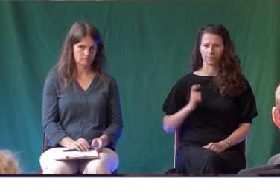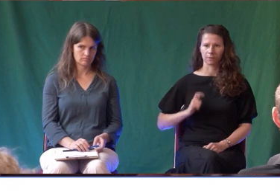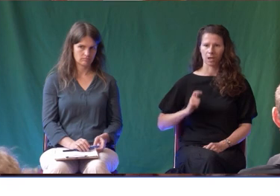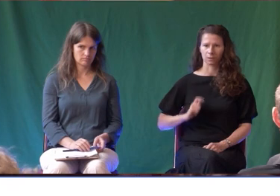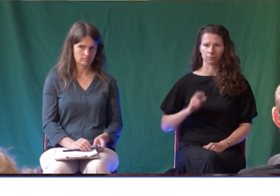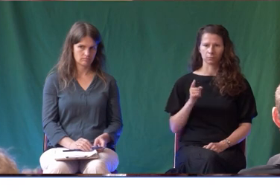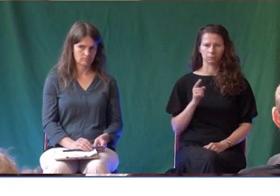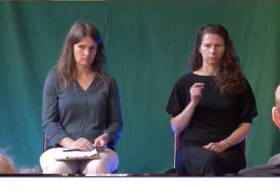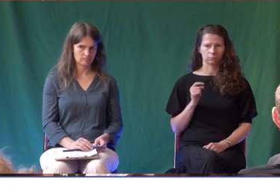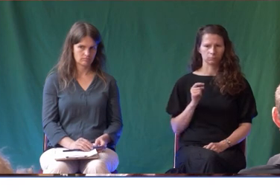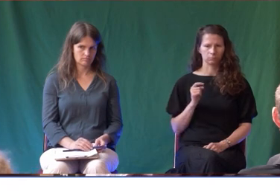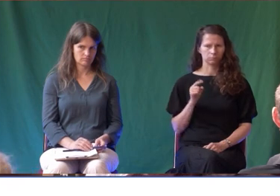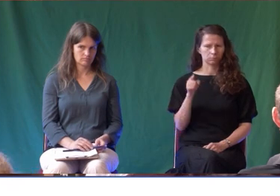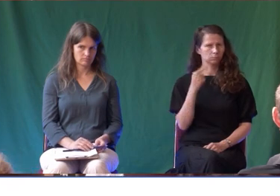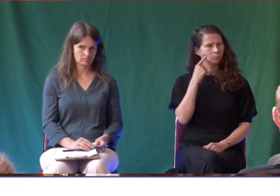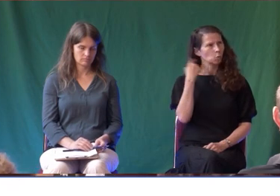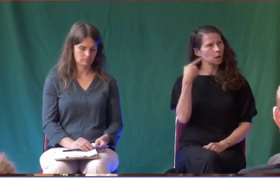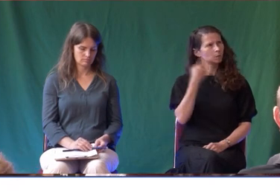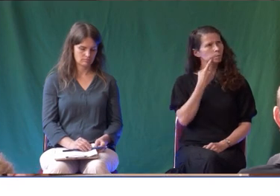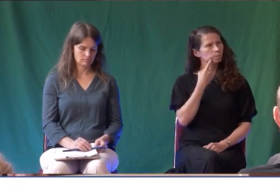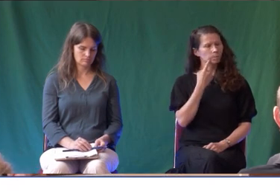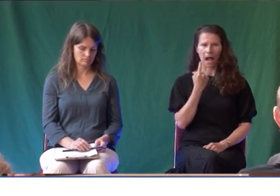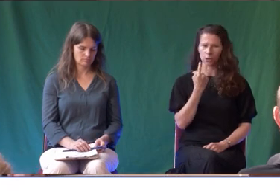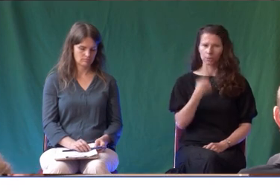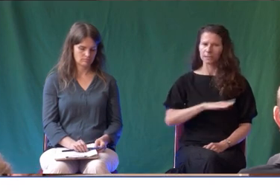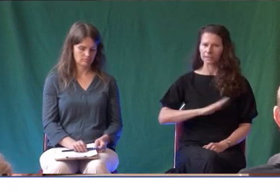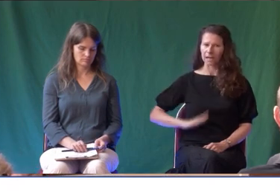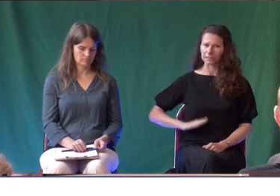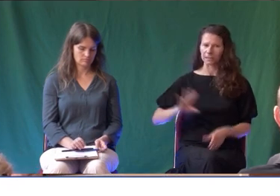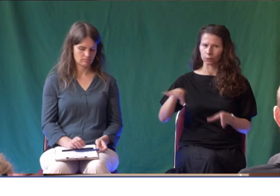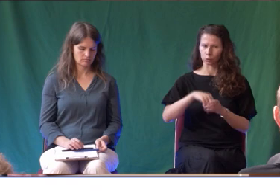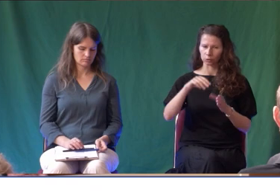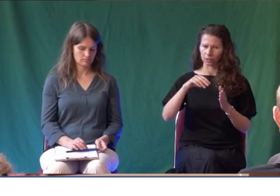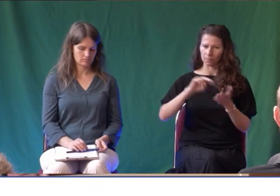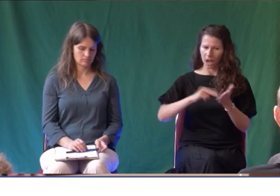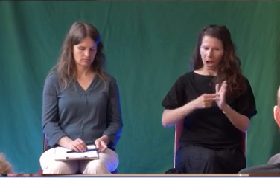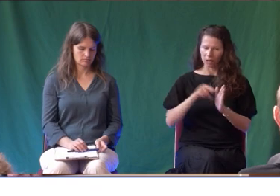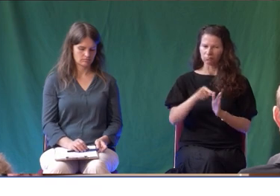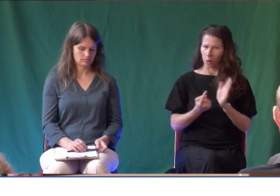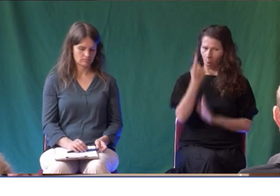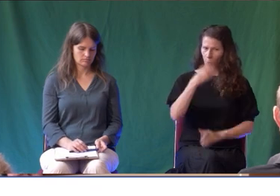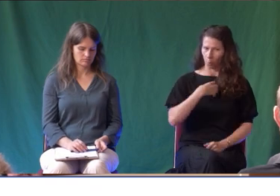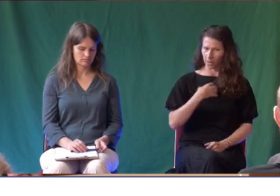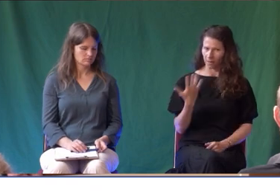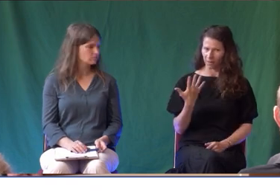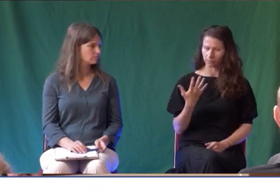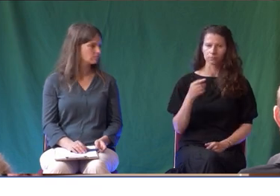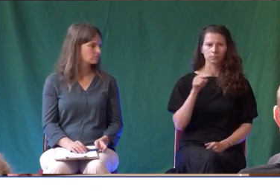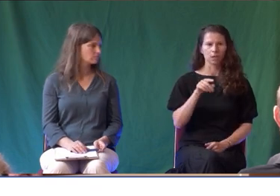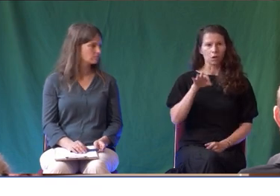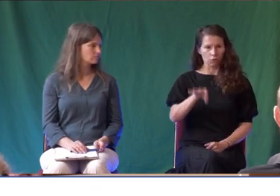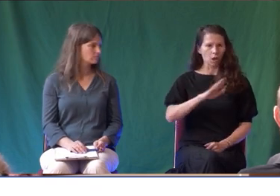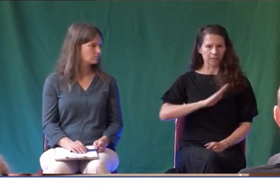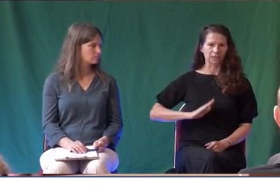dann steht das also das inklusionsgesetz in Sachsen hat ein großes Problem es gilt für Sachsen aber